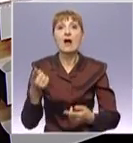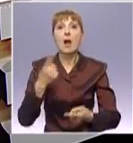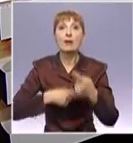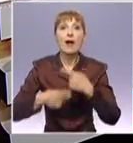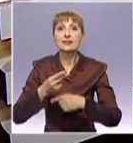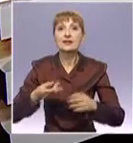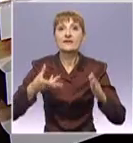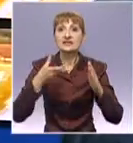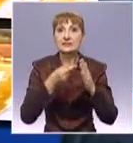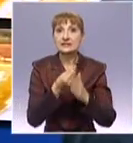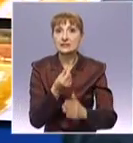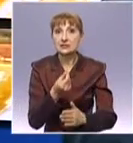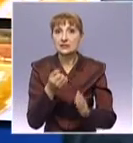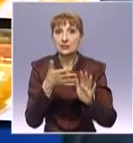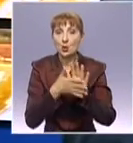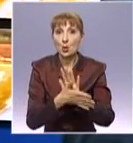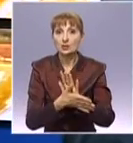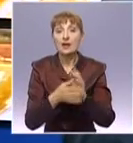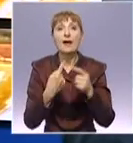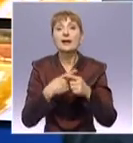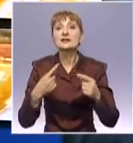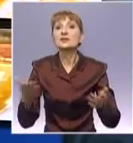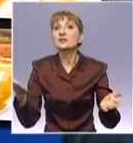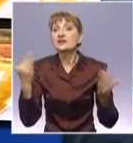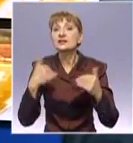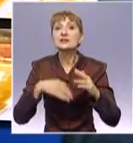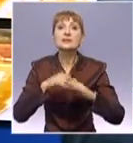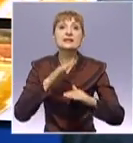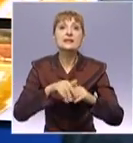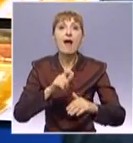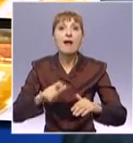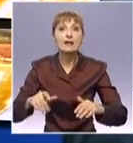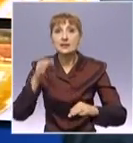возместить расходы. Также различные по привлечению специалистов